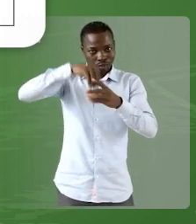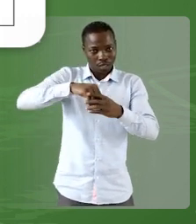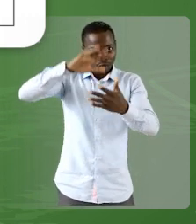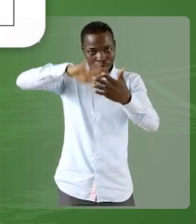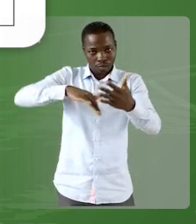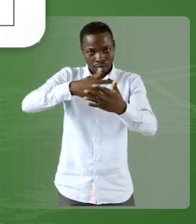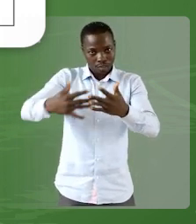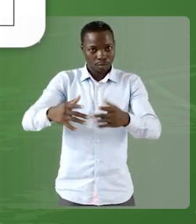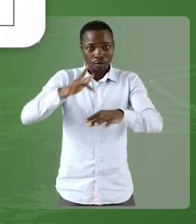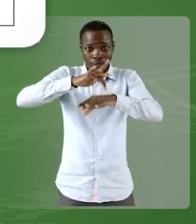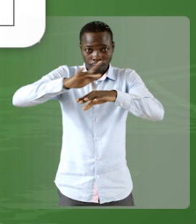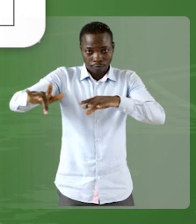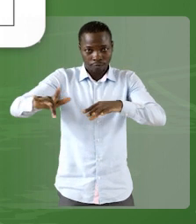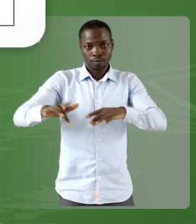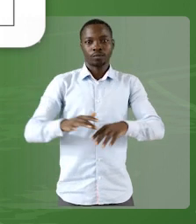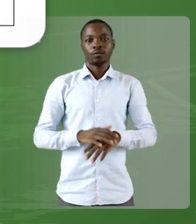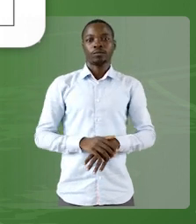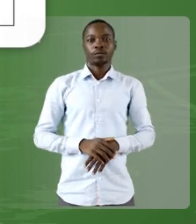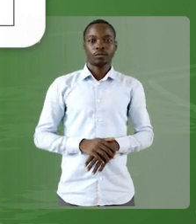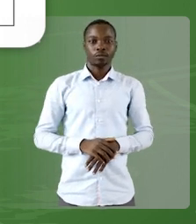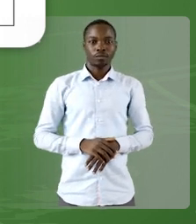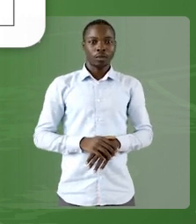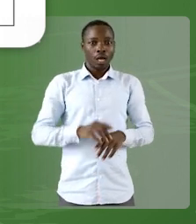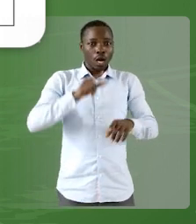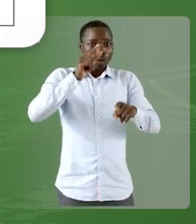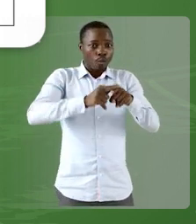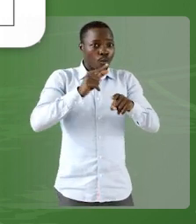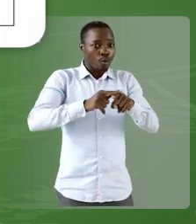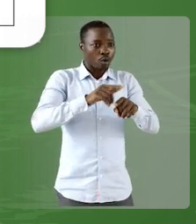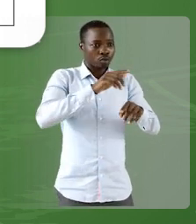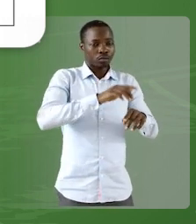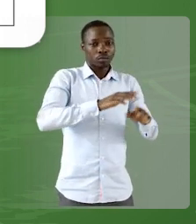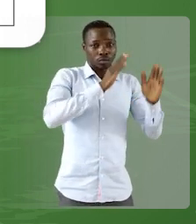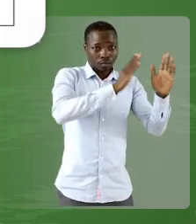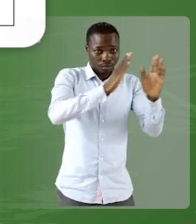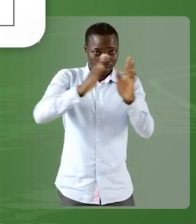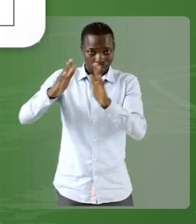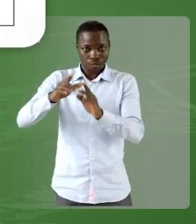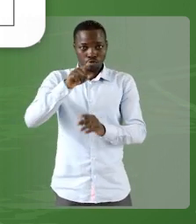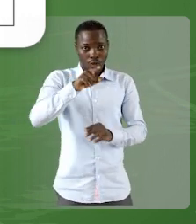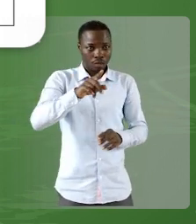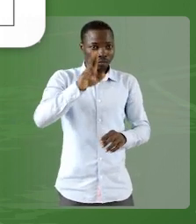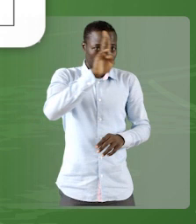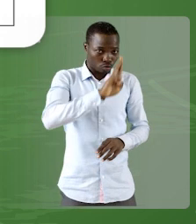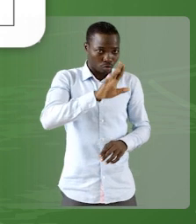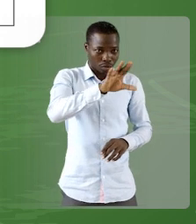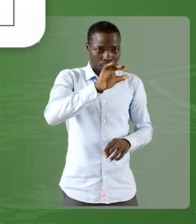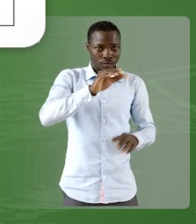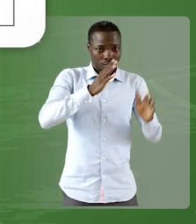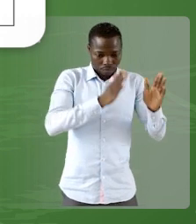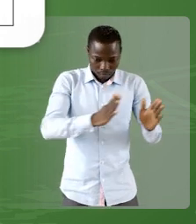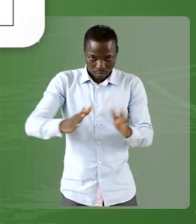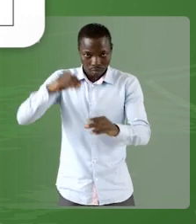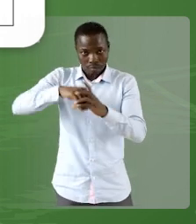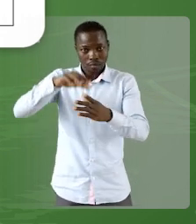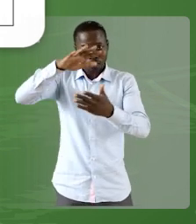tableau que nous avons à notre disposition. Donc, au niveau